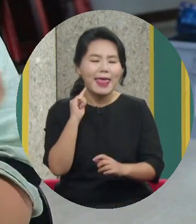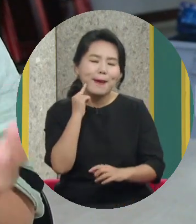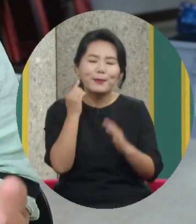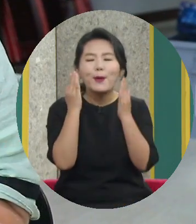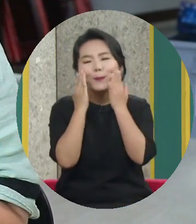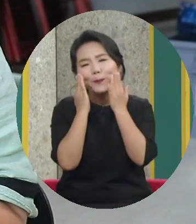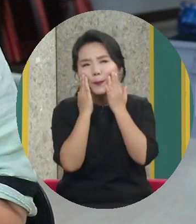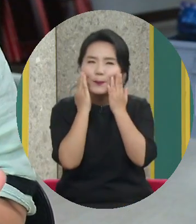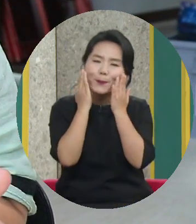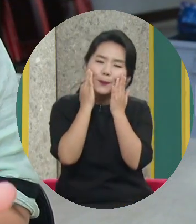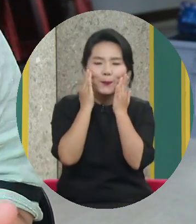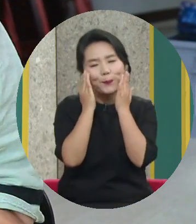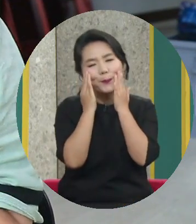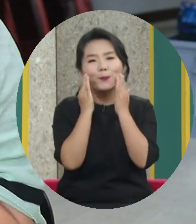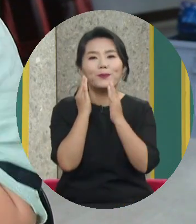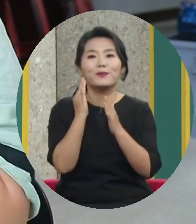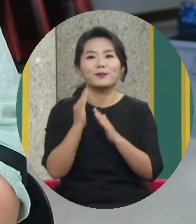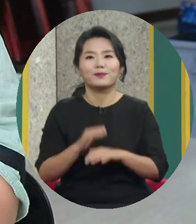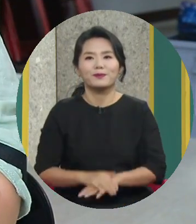이쁘게 하고